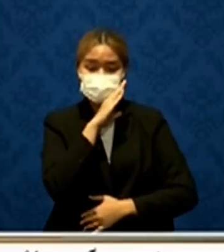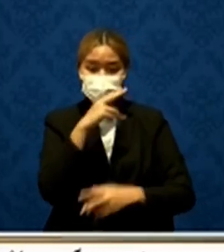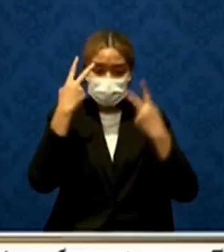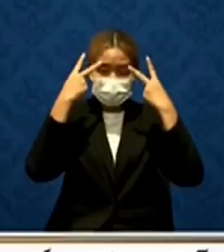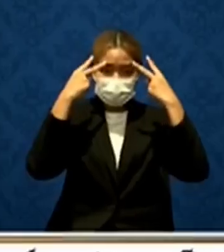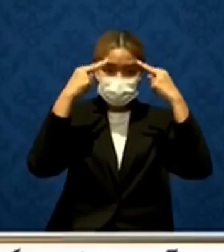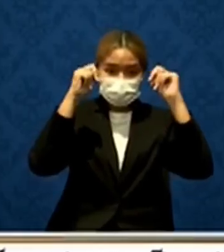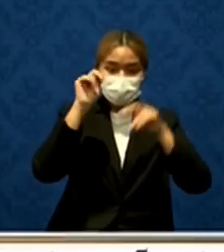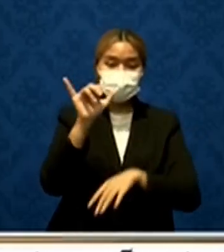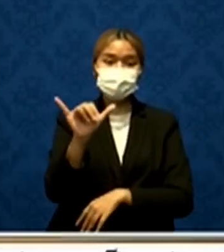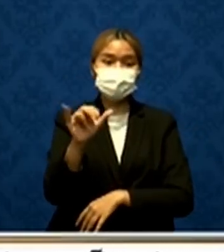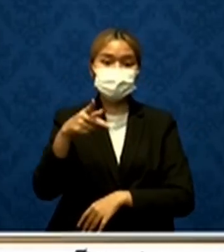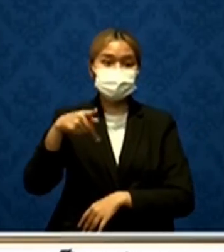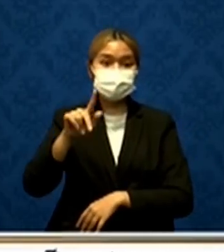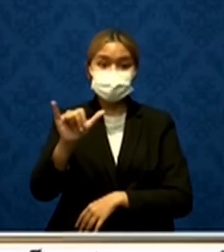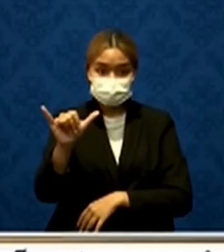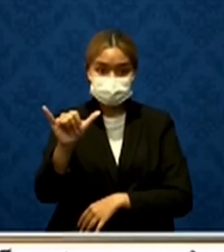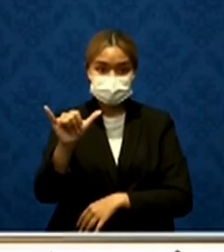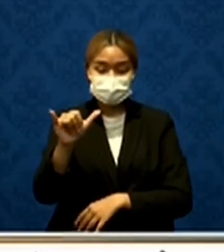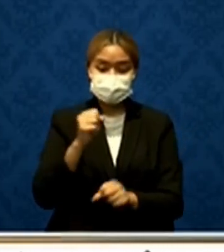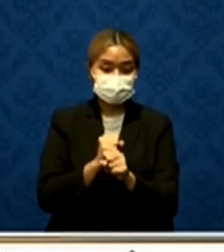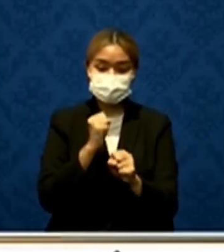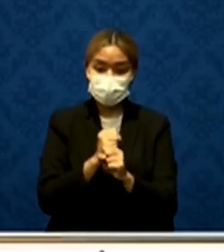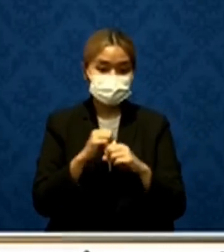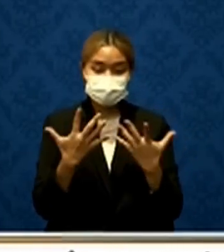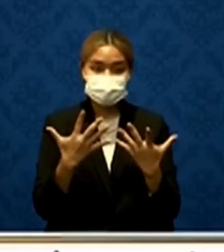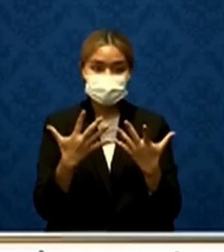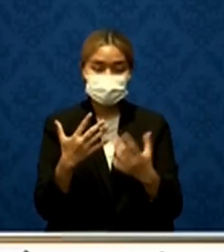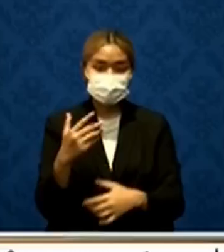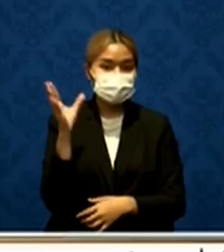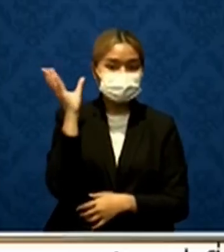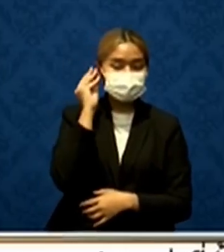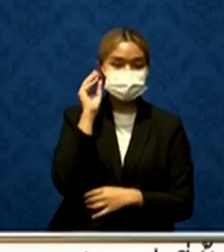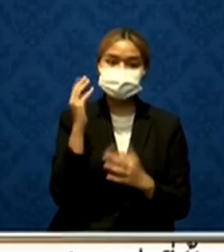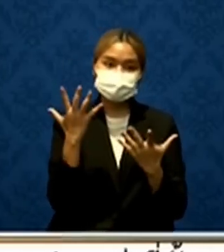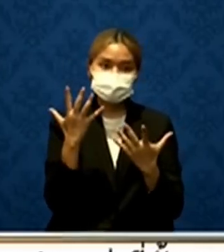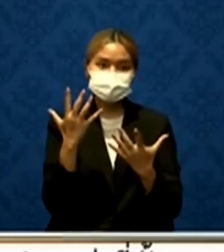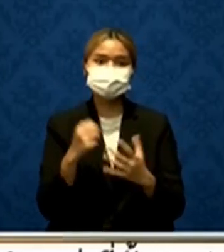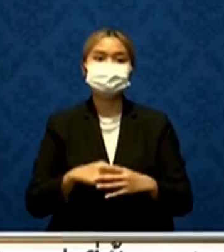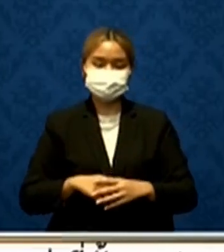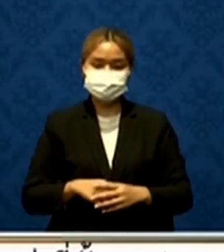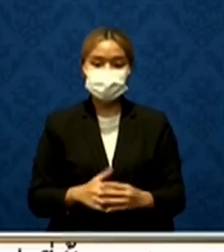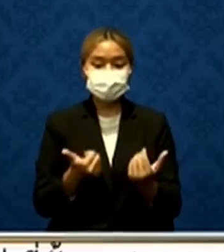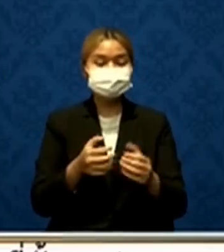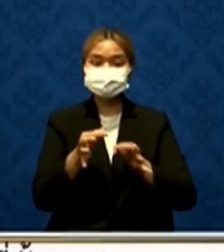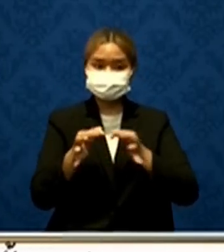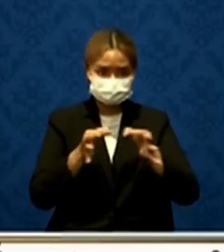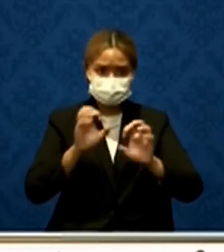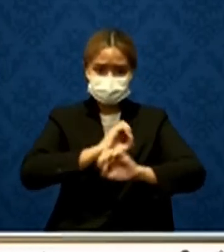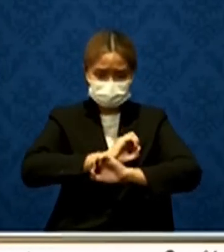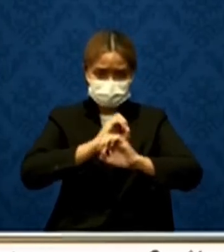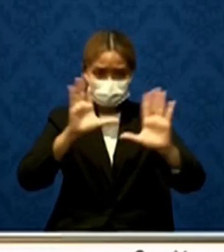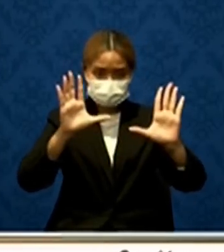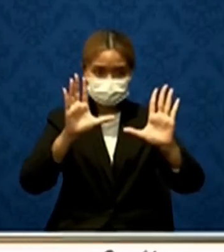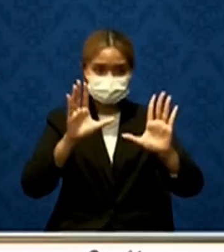ละเลยคำสั่งนี้จะมาไหมครับแต่พี่คือประการที่หนึ่งที่ขออนุญาตที่จะเรียนให้ได้เห็นภาพหลังจาก